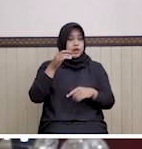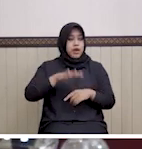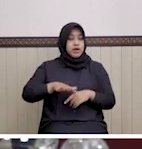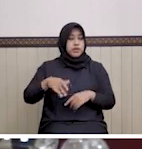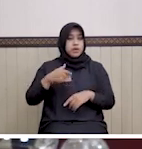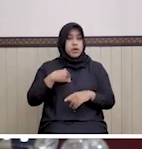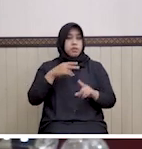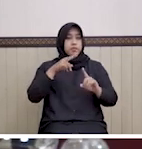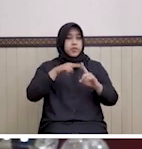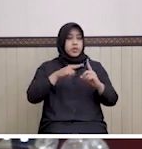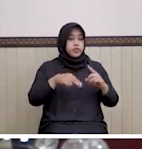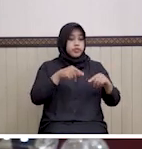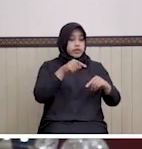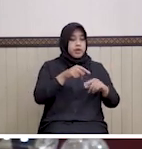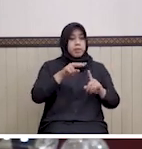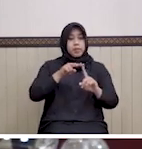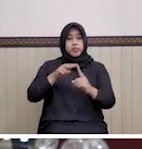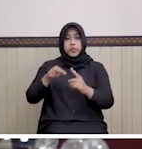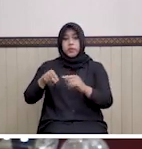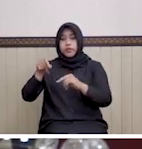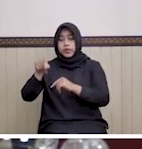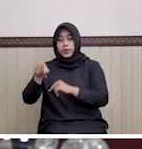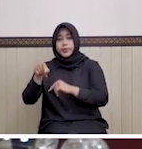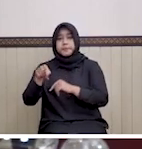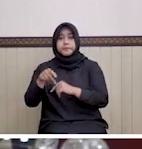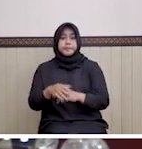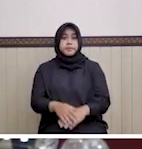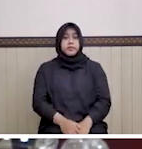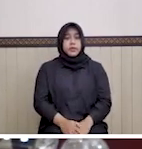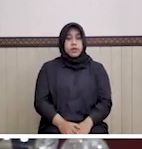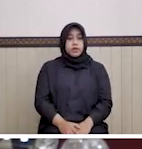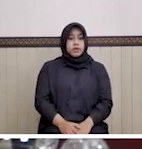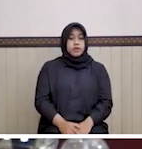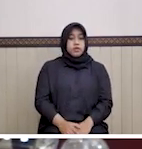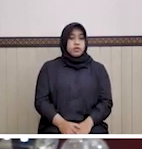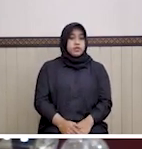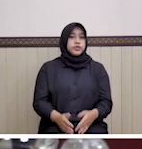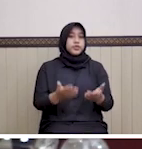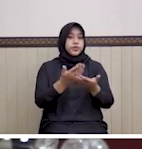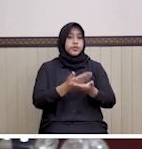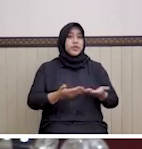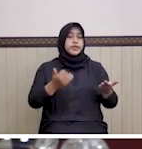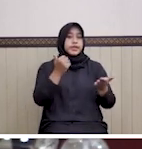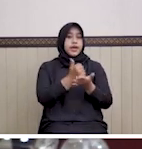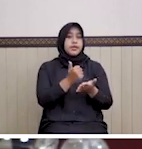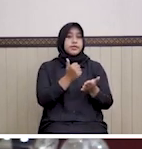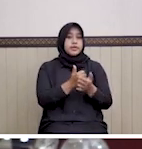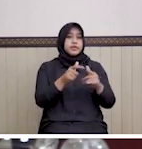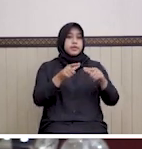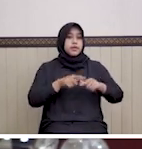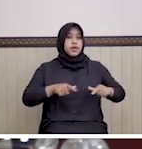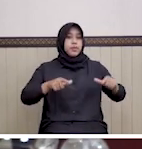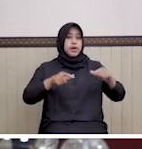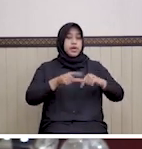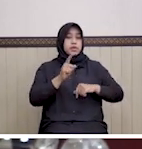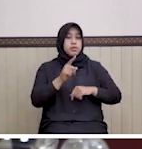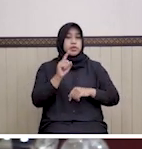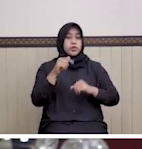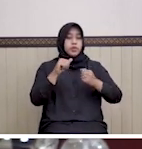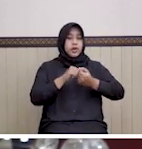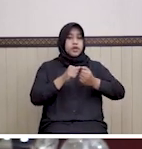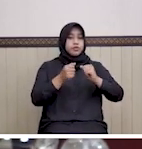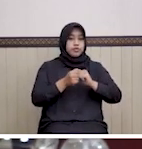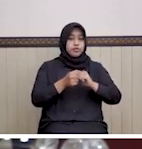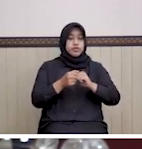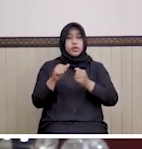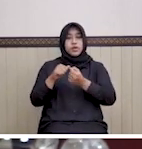perspektif ini perspektif itu gitu ya Nah itu memang kondisi riil di lapangan ya karena satu kasus dengan